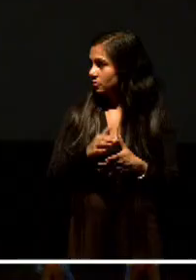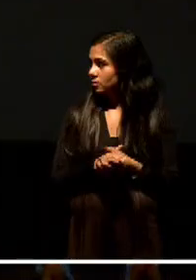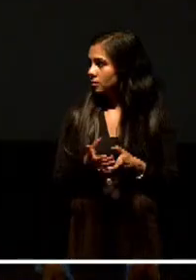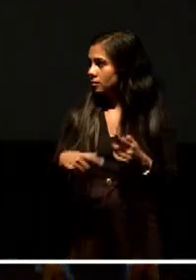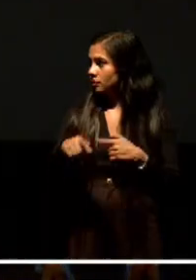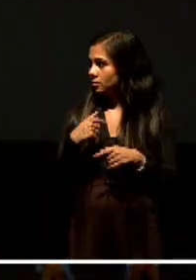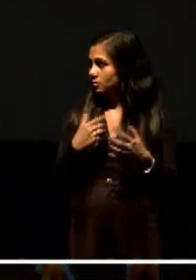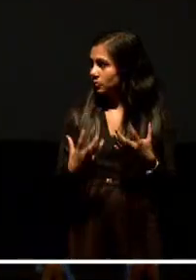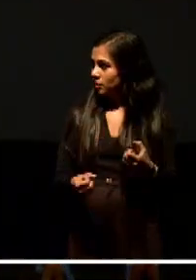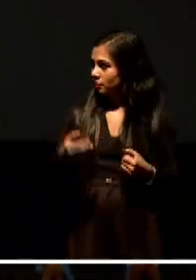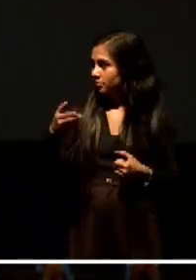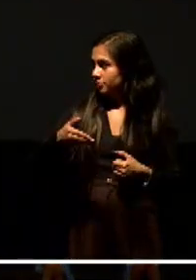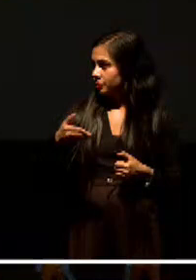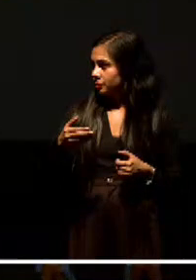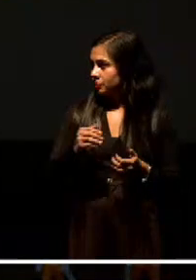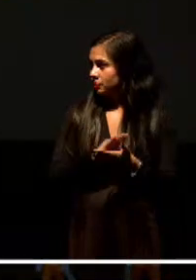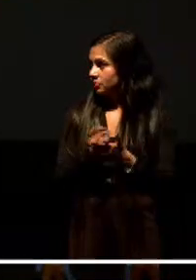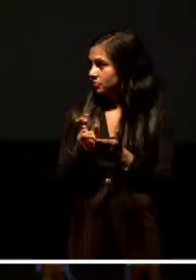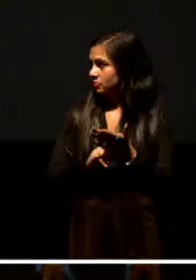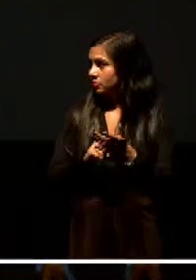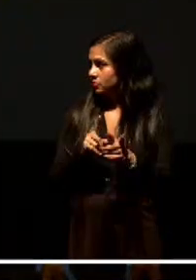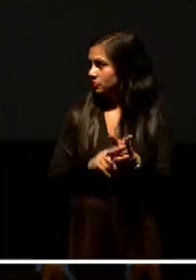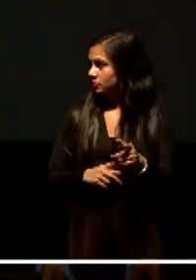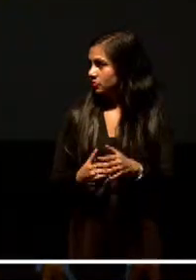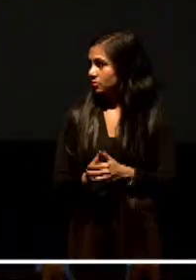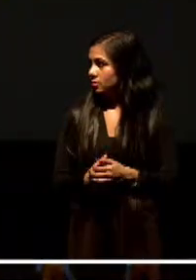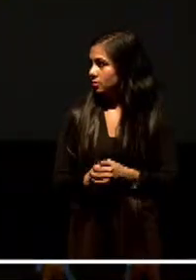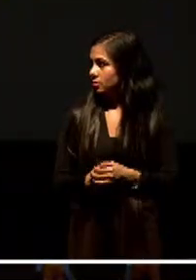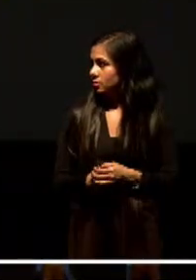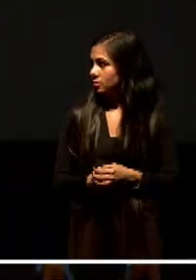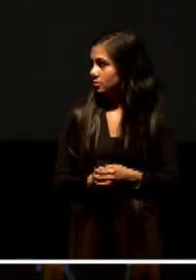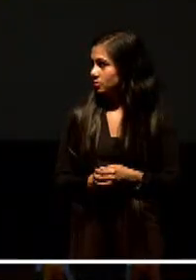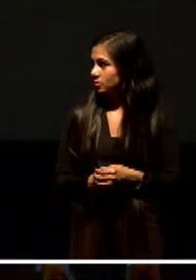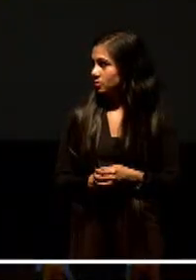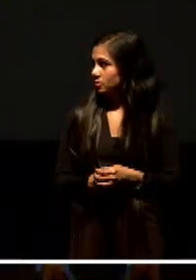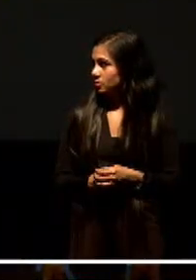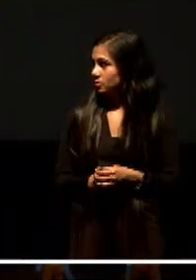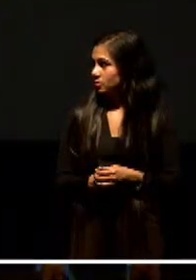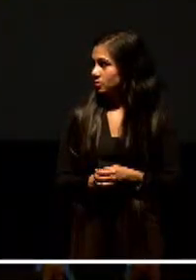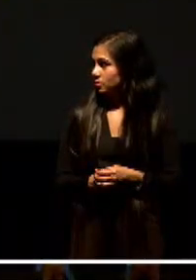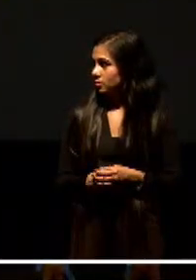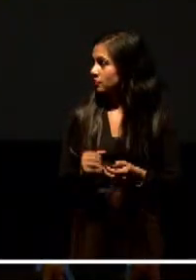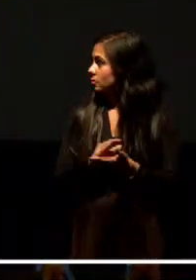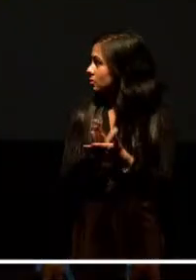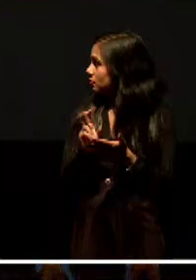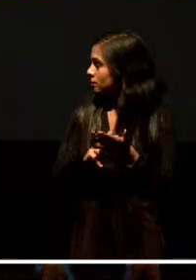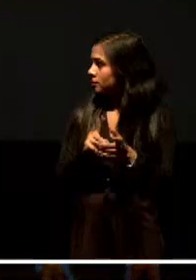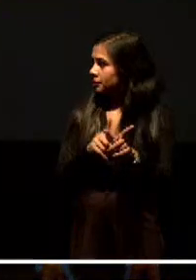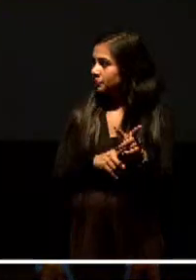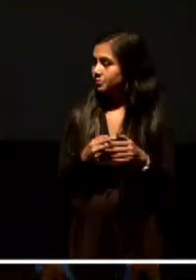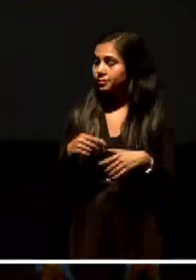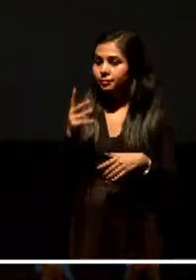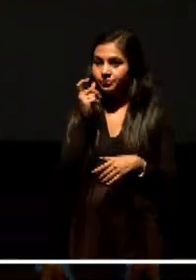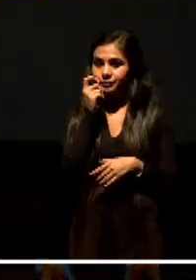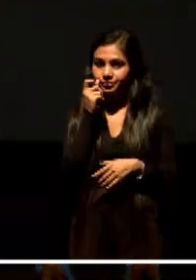लोग भी करना चाहेंगे, बट हनी कहीं दिखाई नहीं पड़ रहे हैं, इतनी देर से हम उनसे लिंकअप नहीं कर पा रहे हैं। अच्छा, हनी आ गए हैं अभी, तो दैट्स वेरी गुड। हनी, फर्स्ट